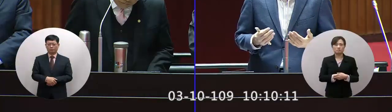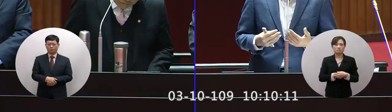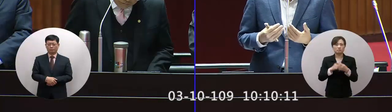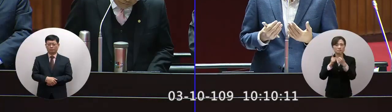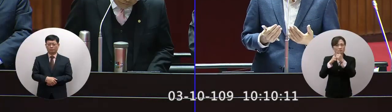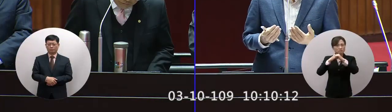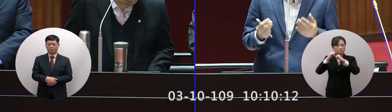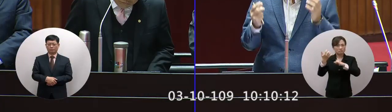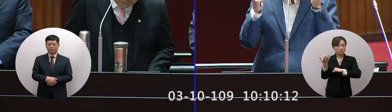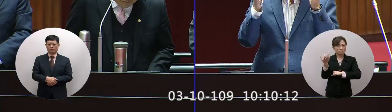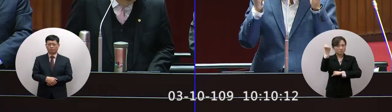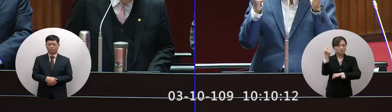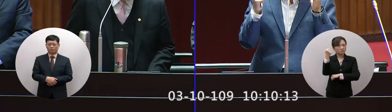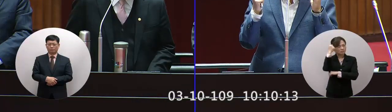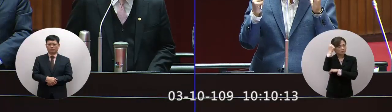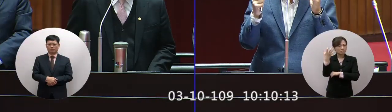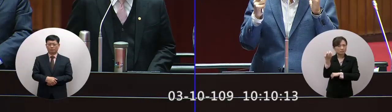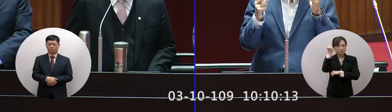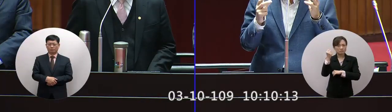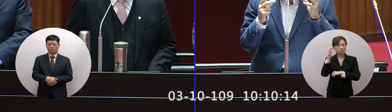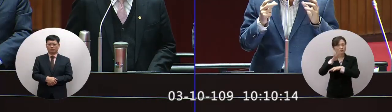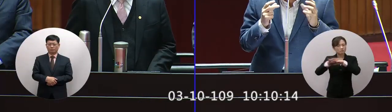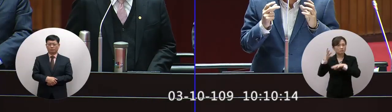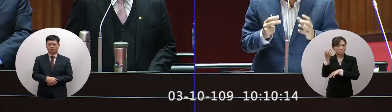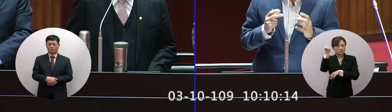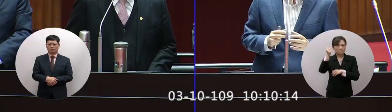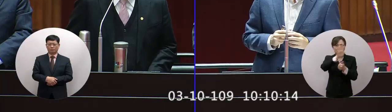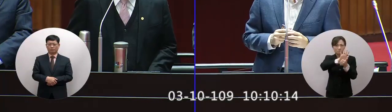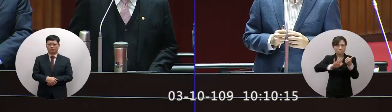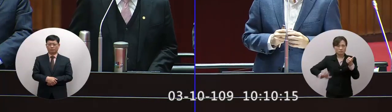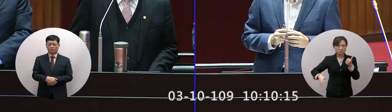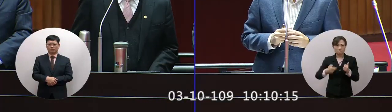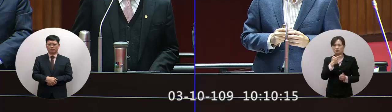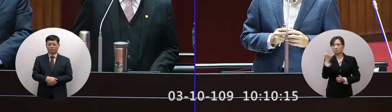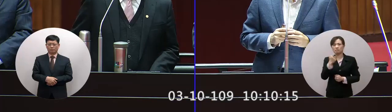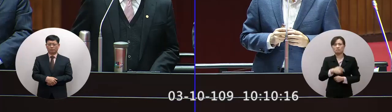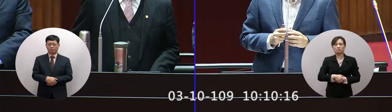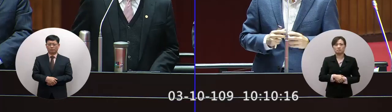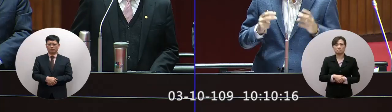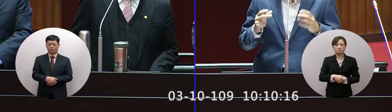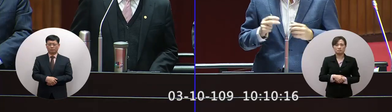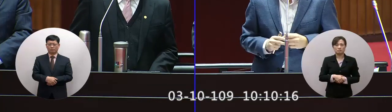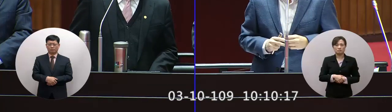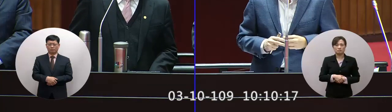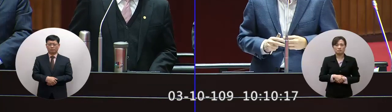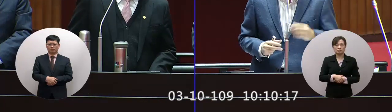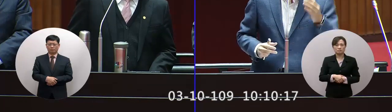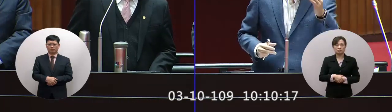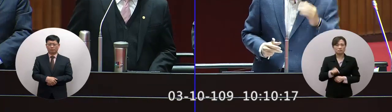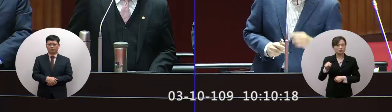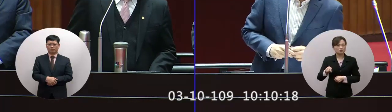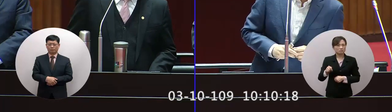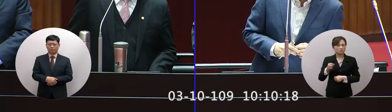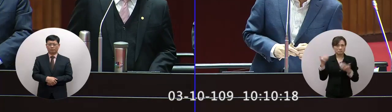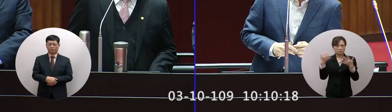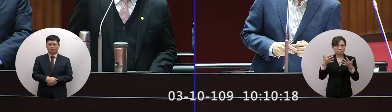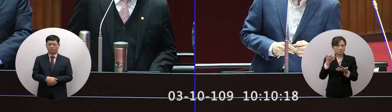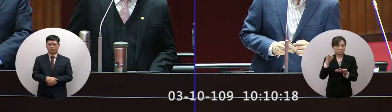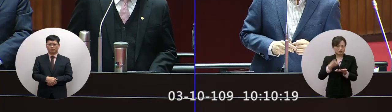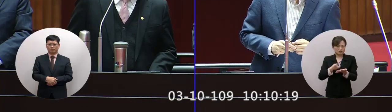力多大？他的居住权，他需要安静的权利，影响多大呢？非常非常严重。我